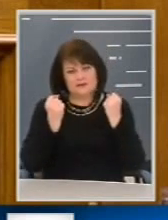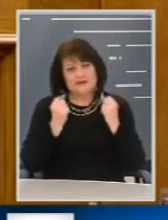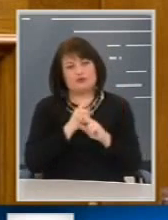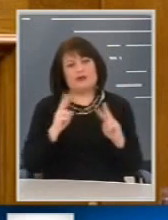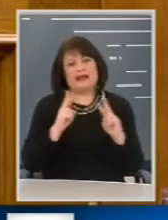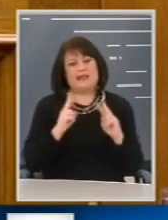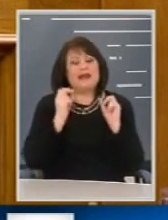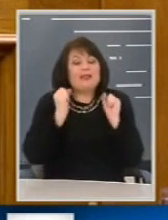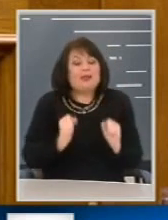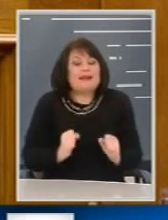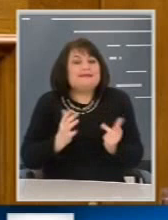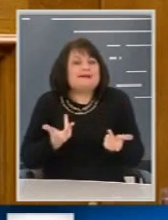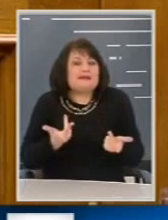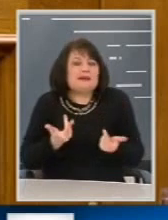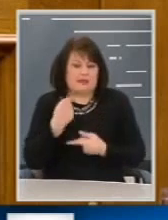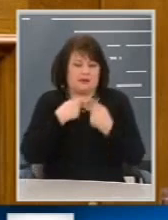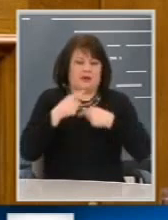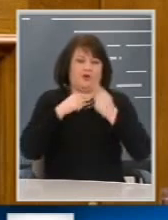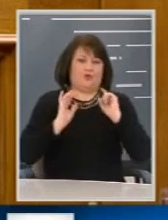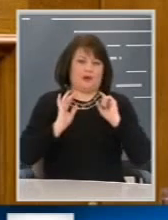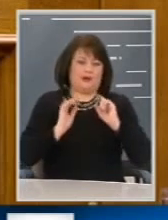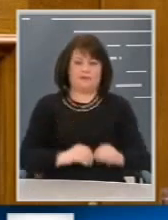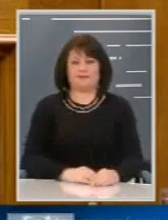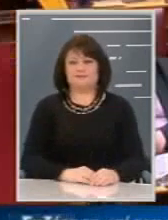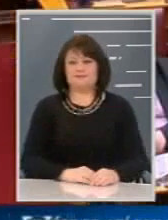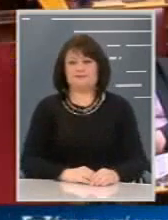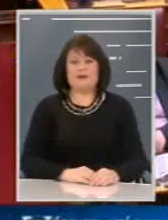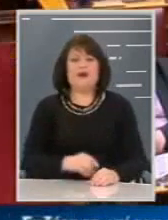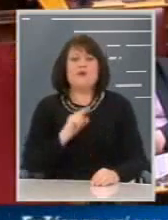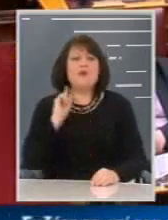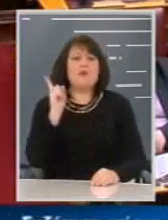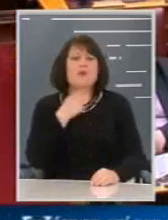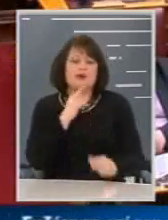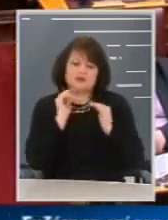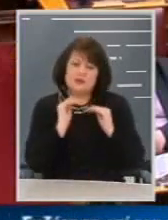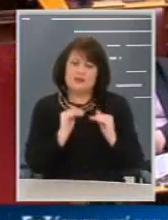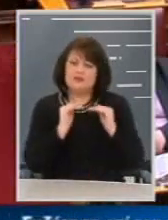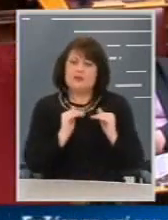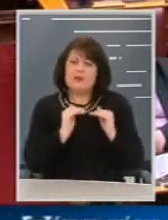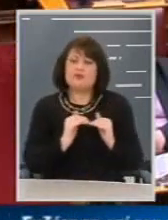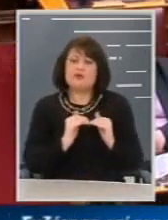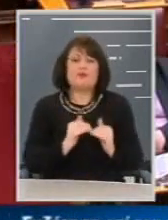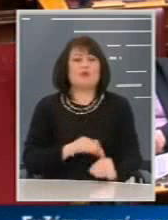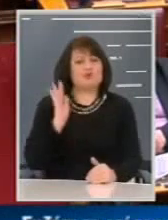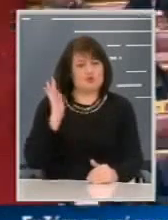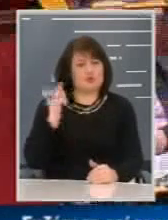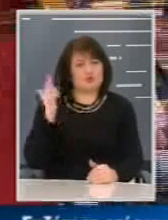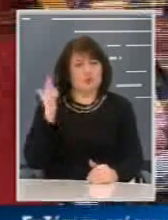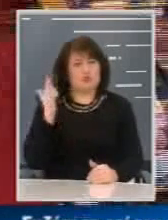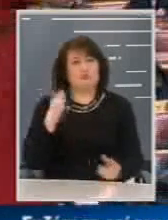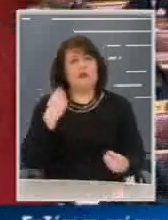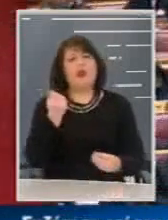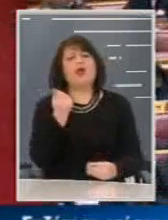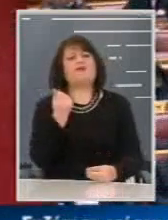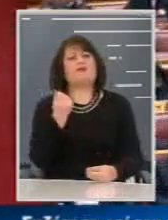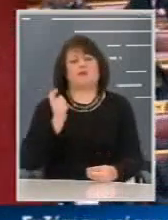ξεκάθαρη θέση. Το έτσι έκαναν όλοι και το ήταν εποχή των παχιών